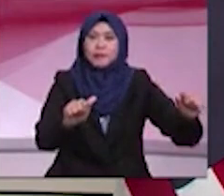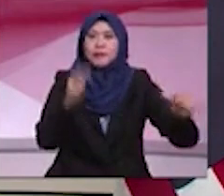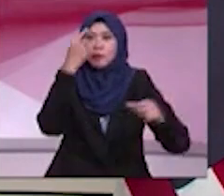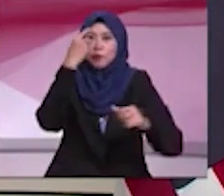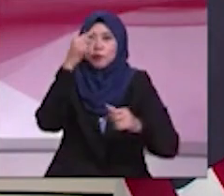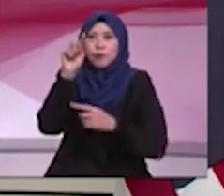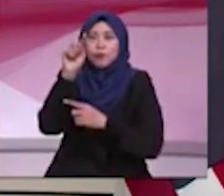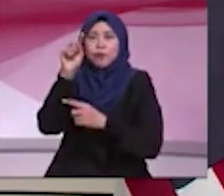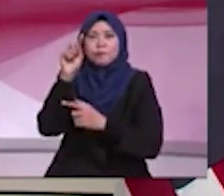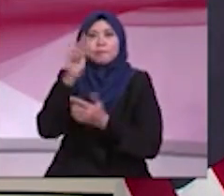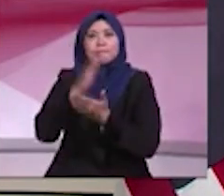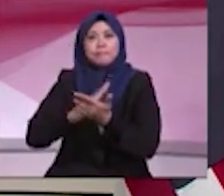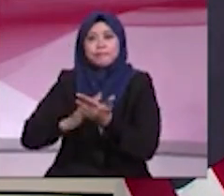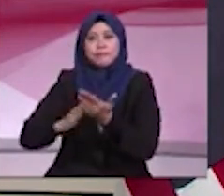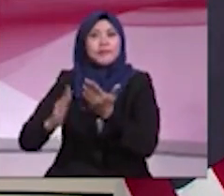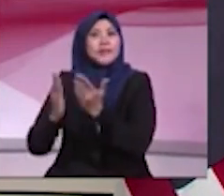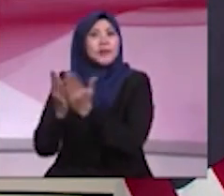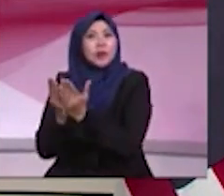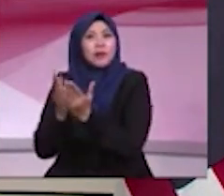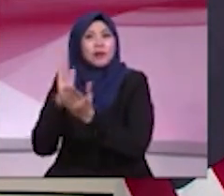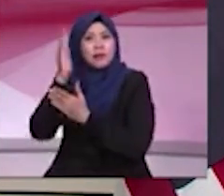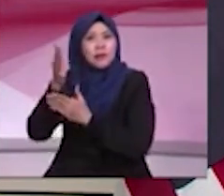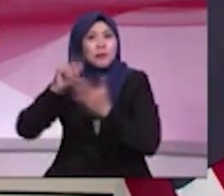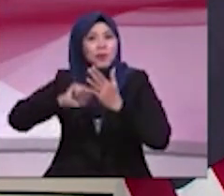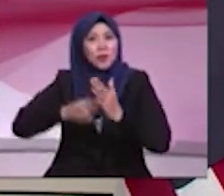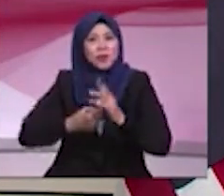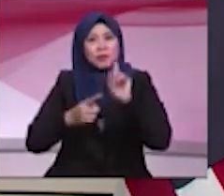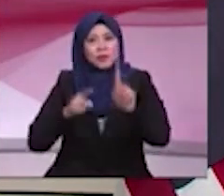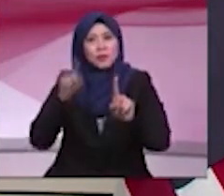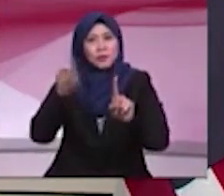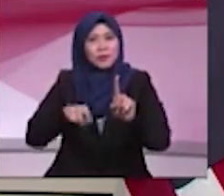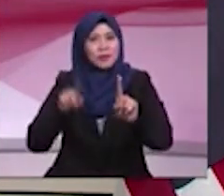sesi persekolahan yang akan bermula pada